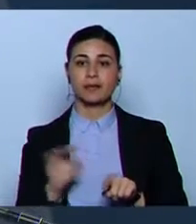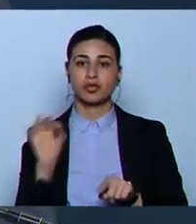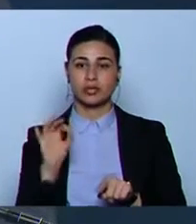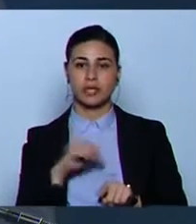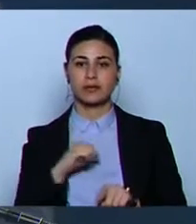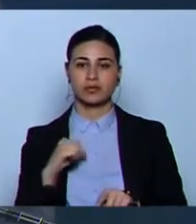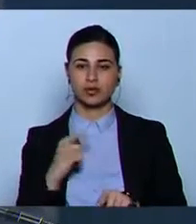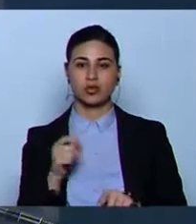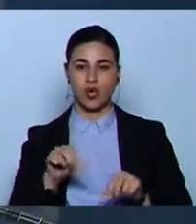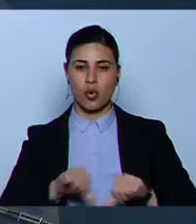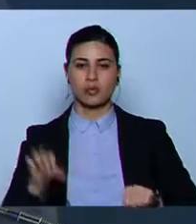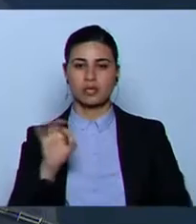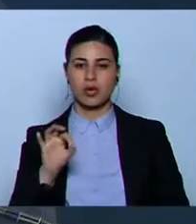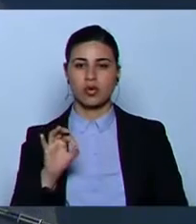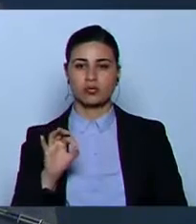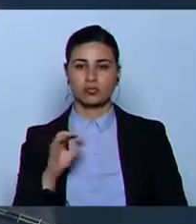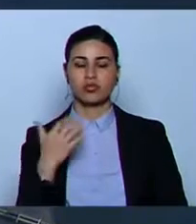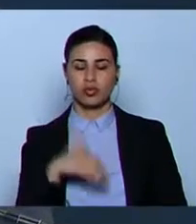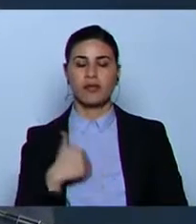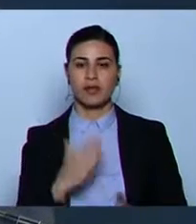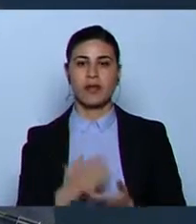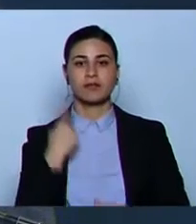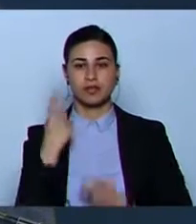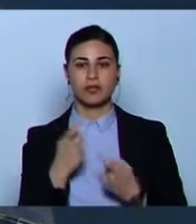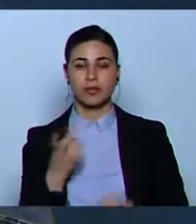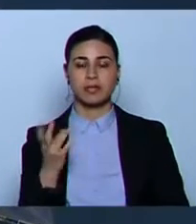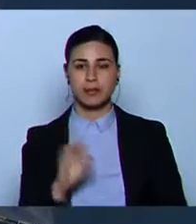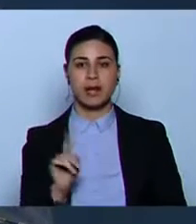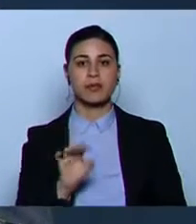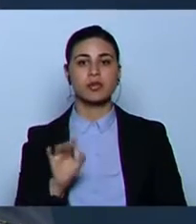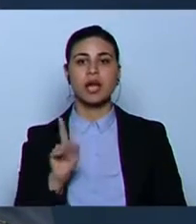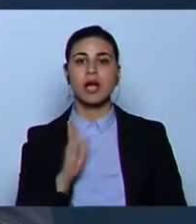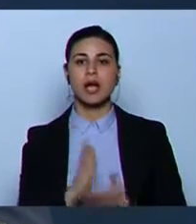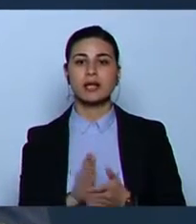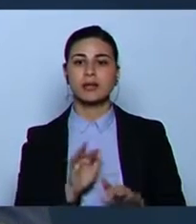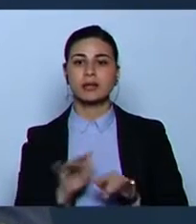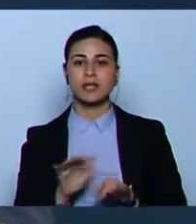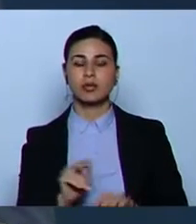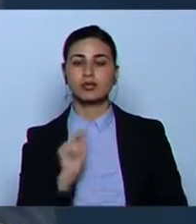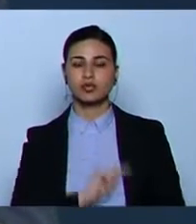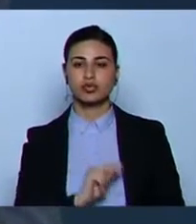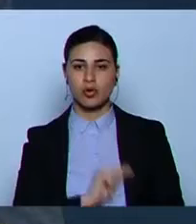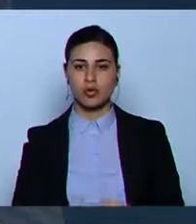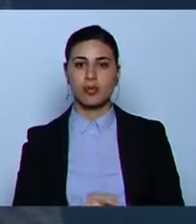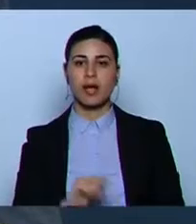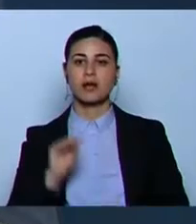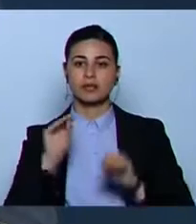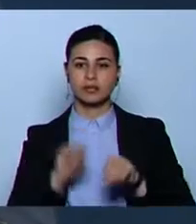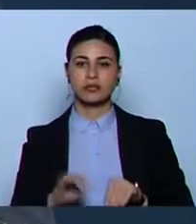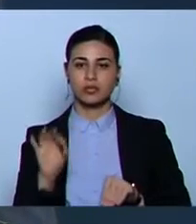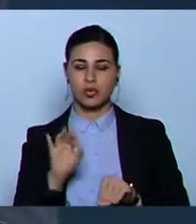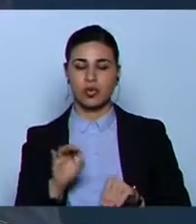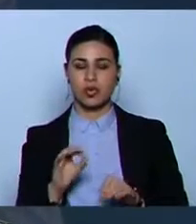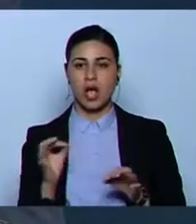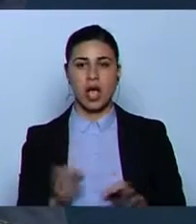ნუ საკონსტიტუციო კომისიის შესახებ ჩვენ გვაქვს ინფორმაცია, ვიცით, მაგრამ რაზე მიმდინარეობს მუშაობა, საუქმო ჩანაწერები,